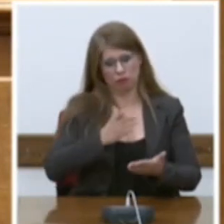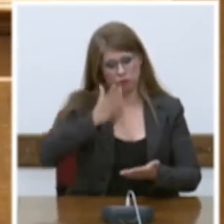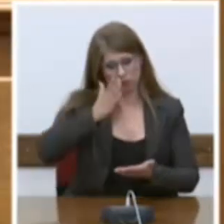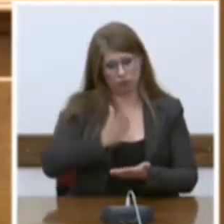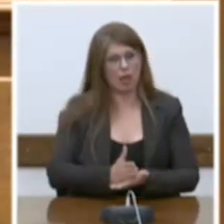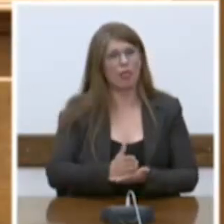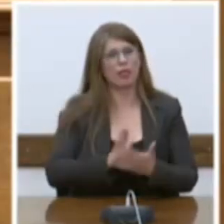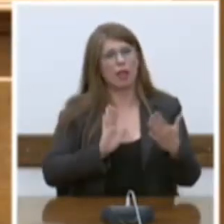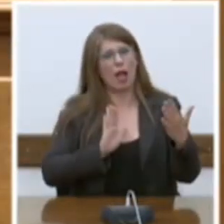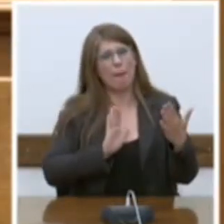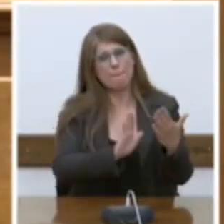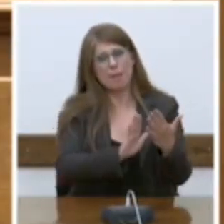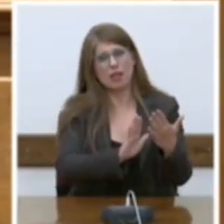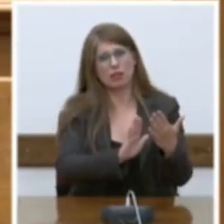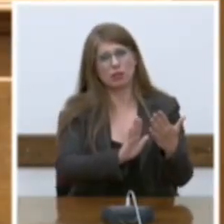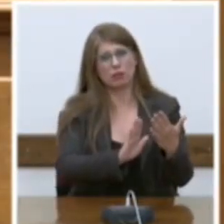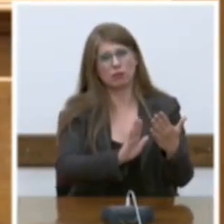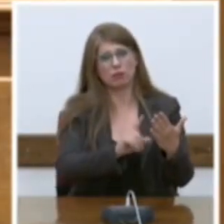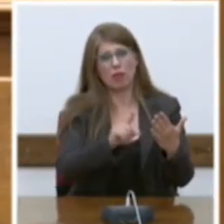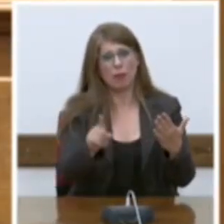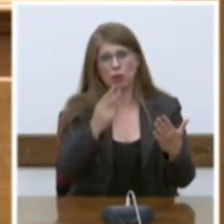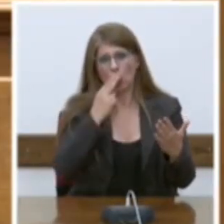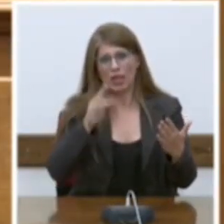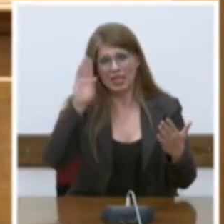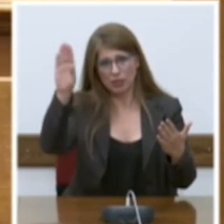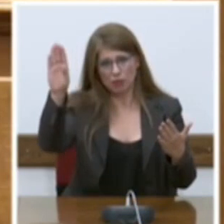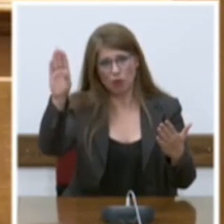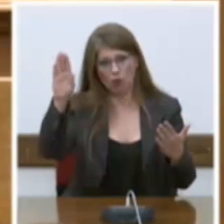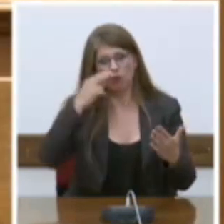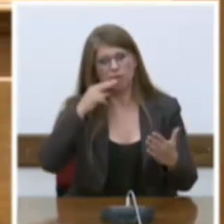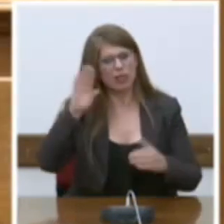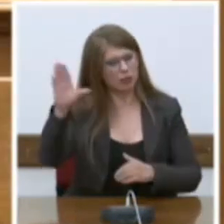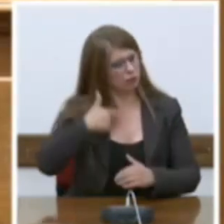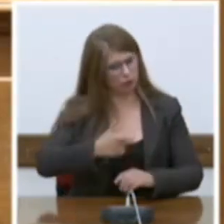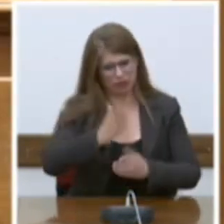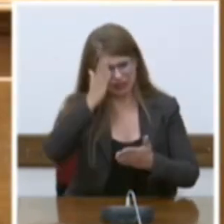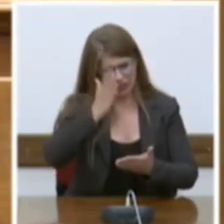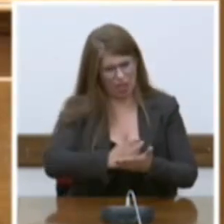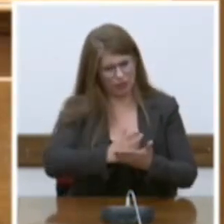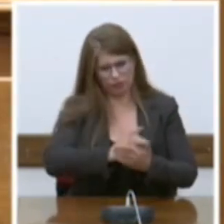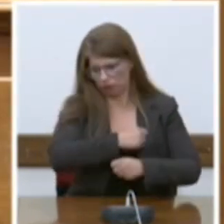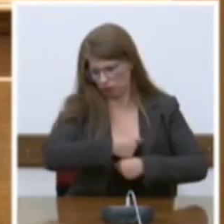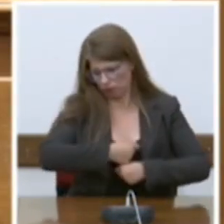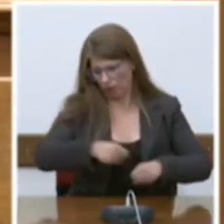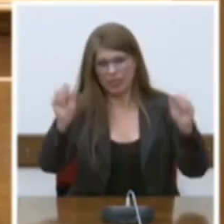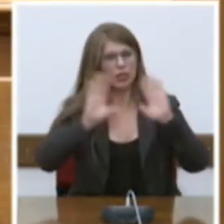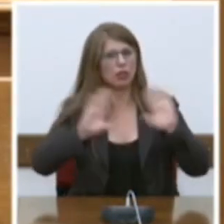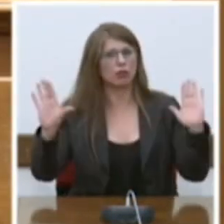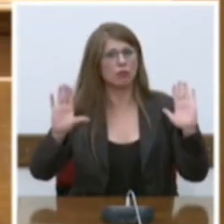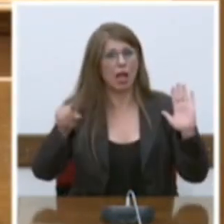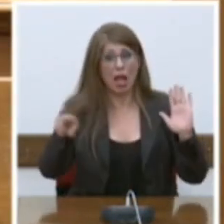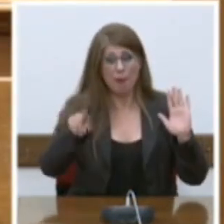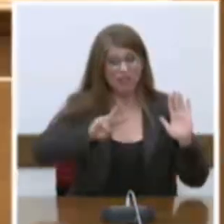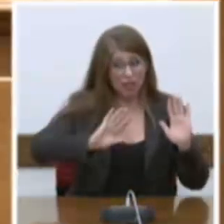απέναντι και απέναντι από τον ναζισμό και τον φασισμό και σε οτιδήποτε εκπορεύεται από αυτές τις